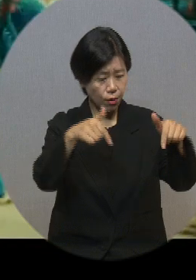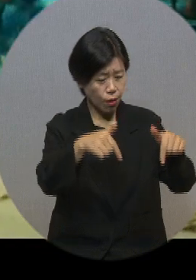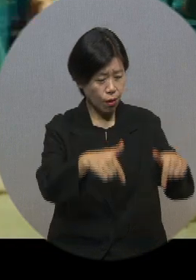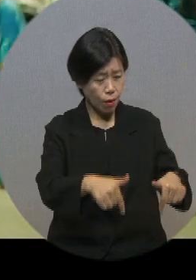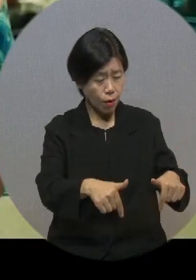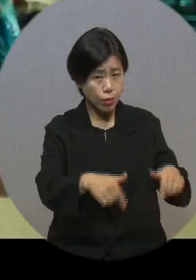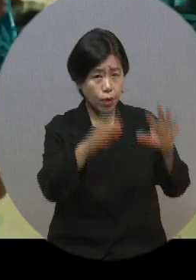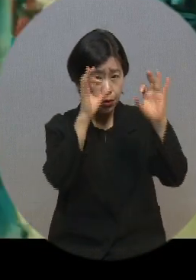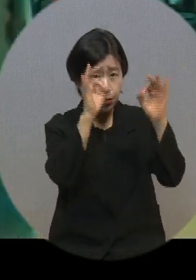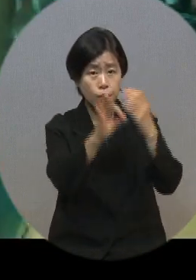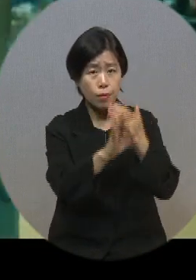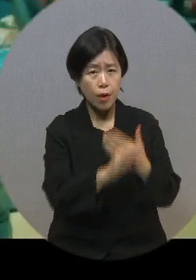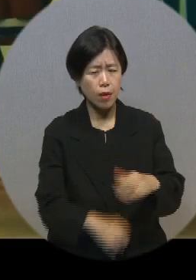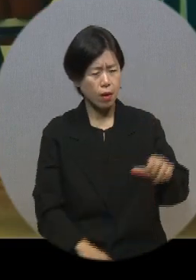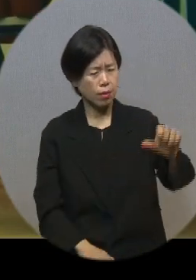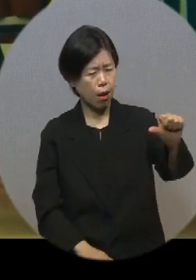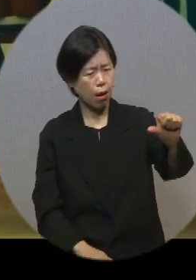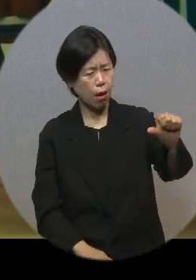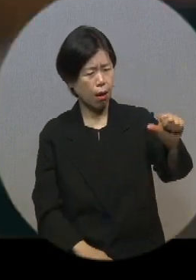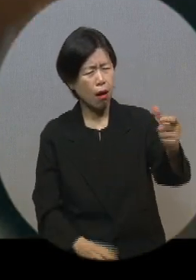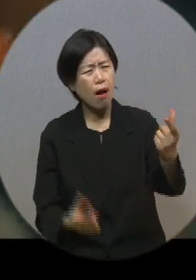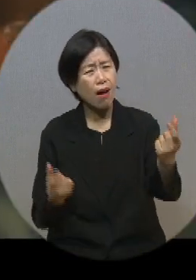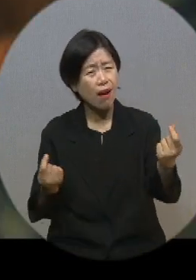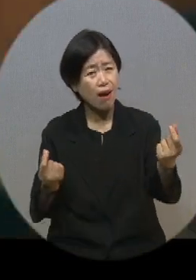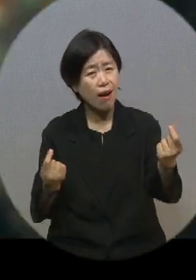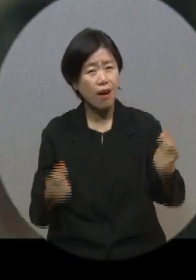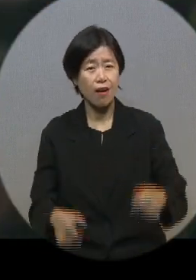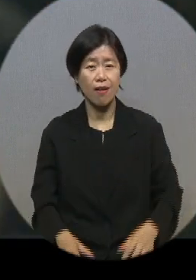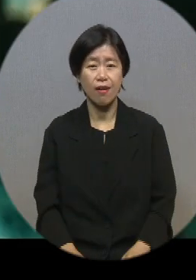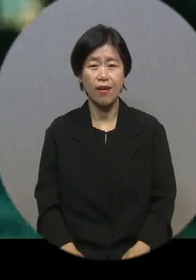서쪽에서 쳐다보면 다섯 개로 보이는